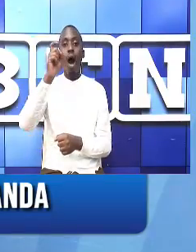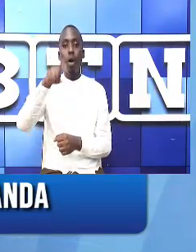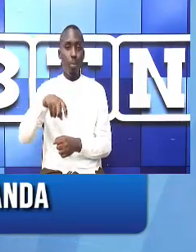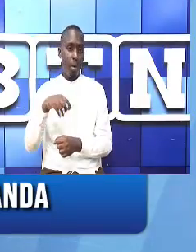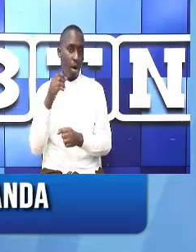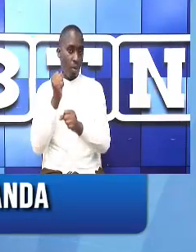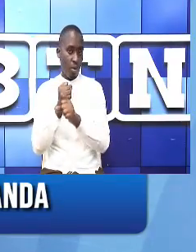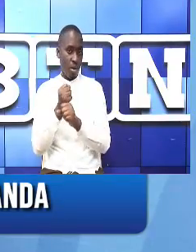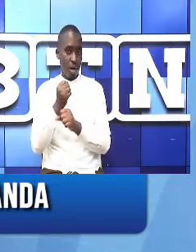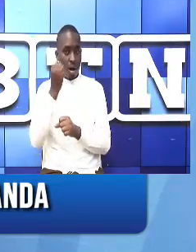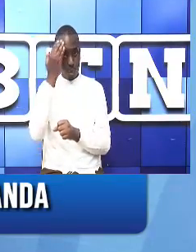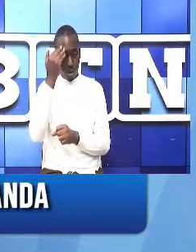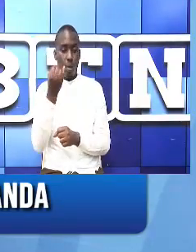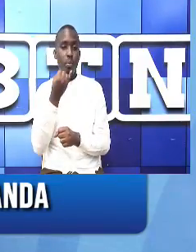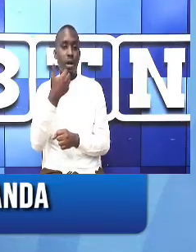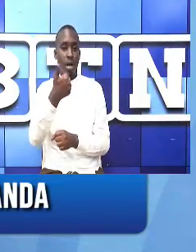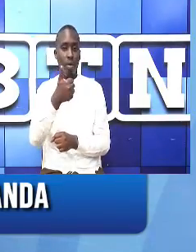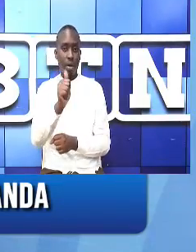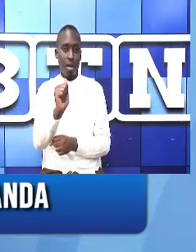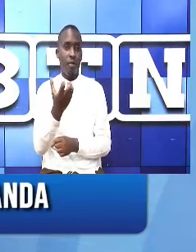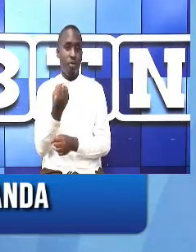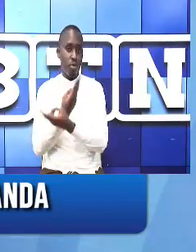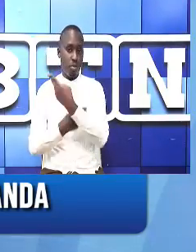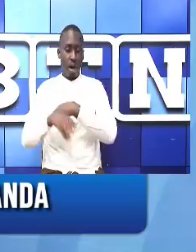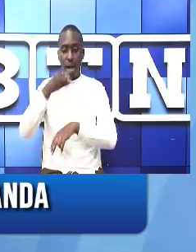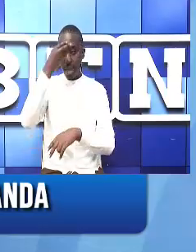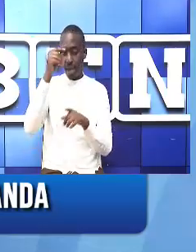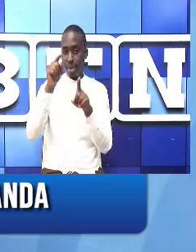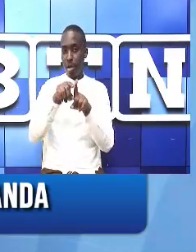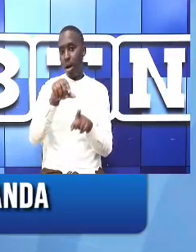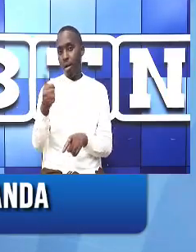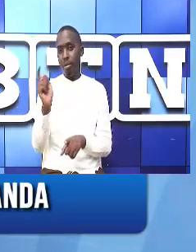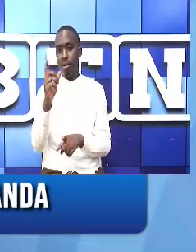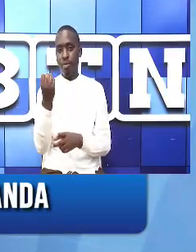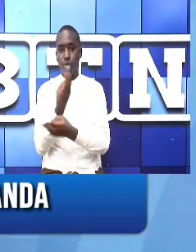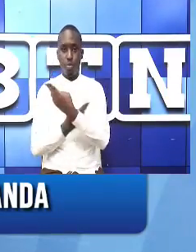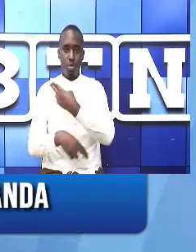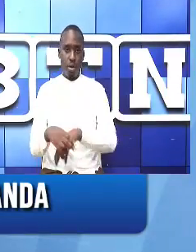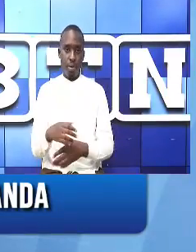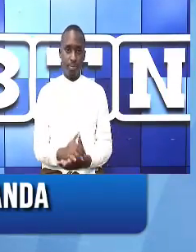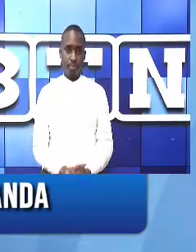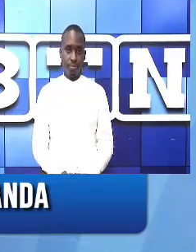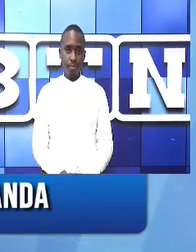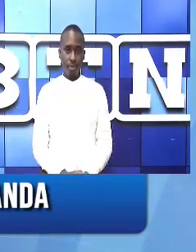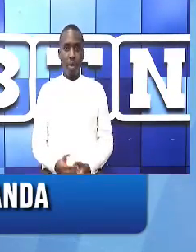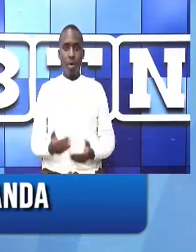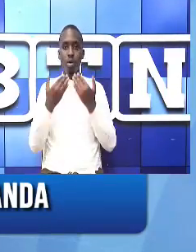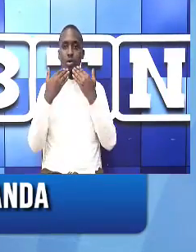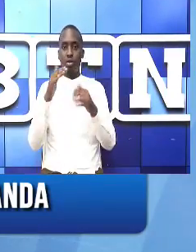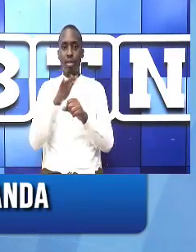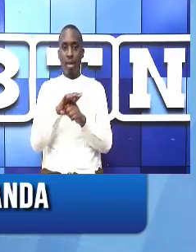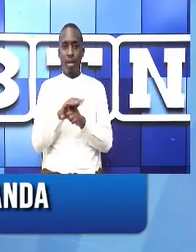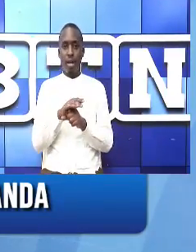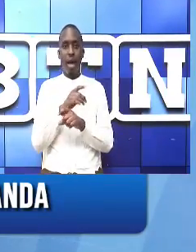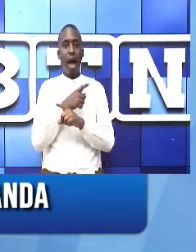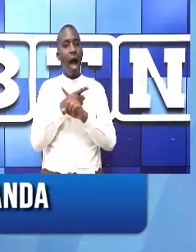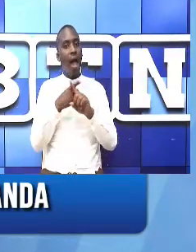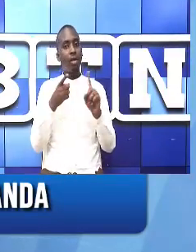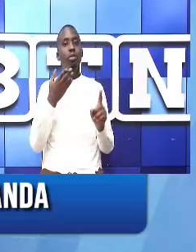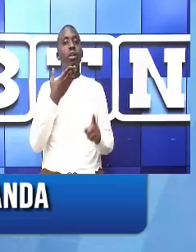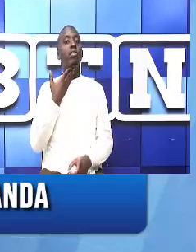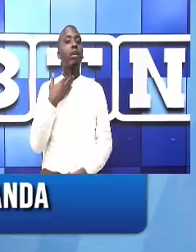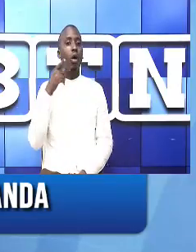kugira kugira ngo umwana we ufite ubumuga yige kimwe na bagenzi be badafite ubumuga urakoze cyane Safari ariko ndagira ngo